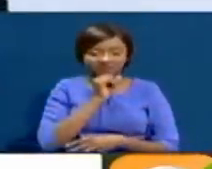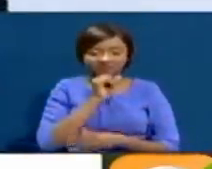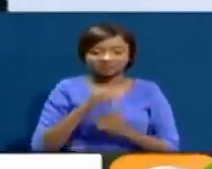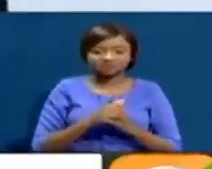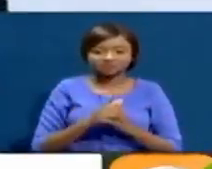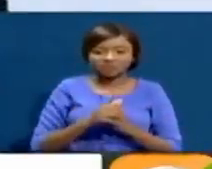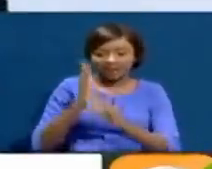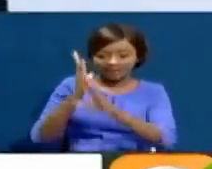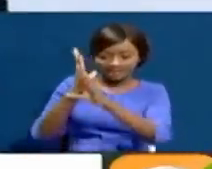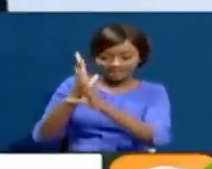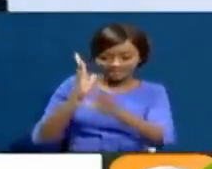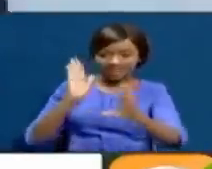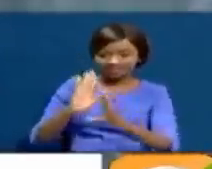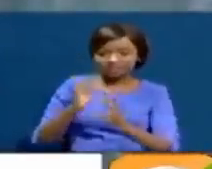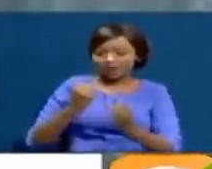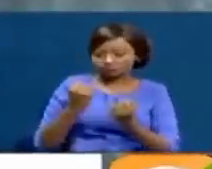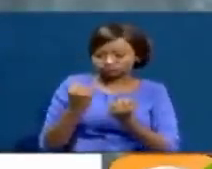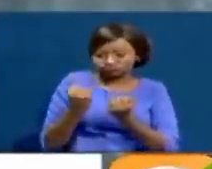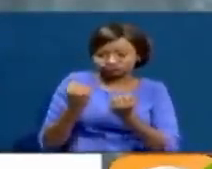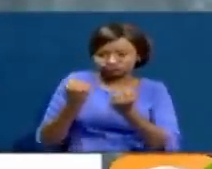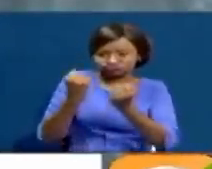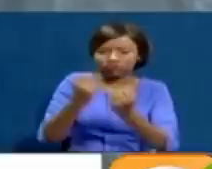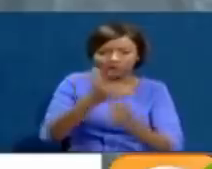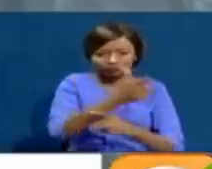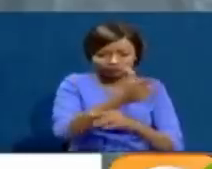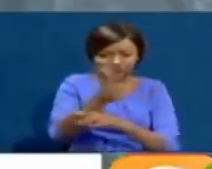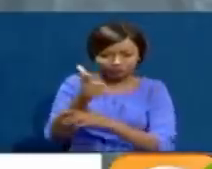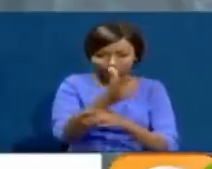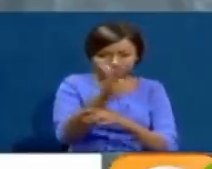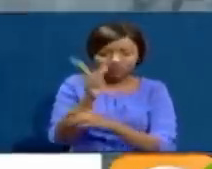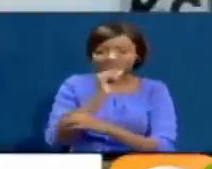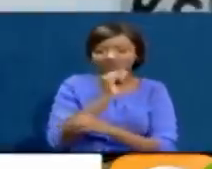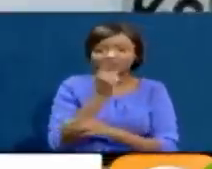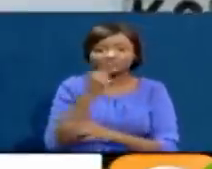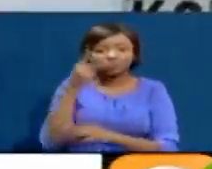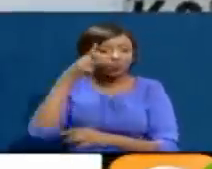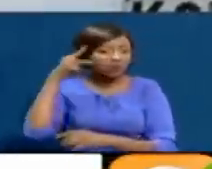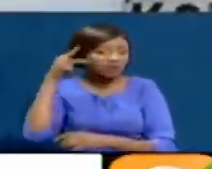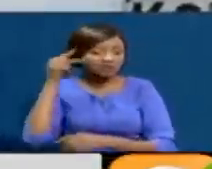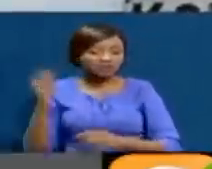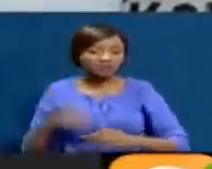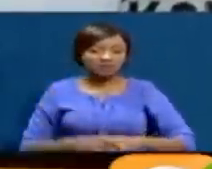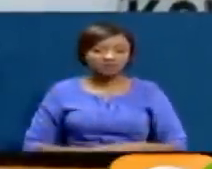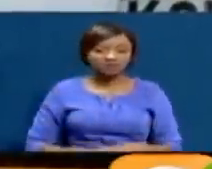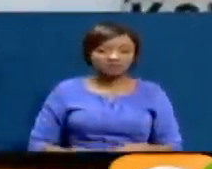walimokuwa wakisafiria kumiminiwa risasi na wapiganaji wa Al-Shabaab. Hassan Mugambi, Nipashe Wikendi.